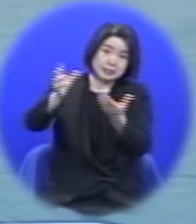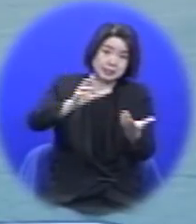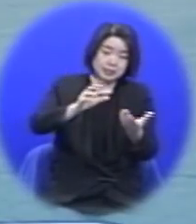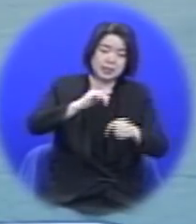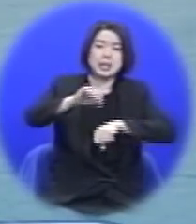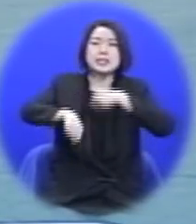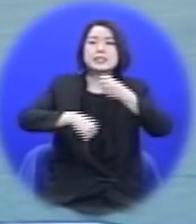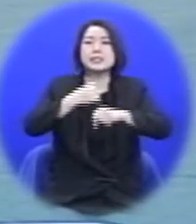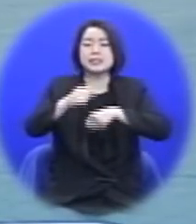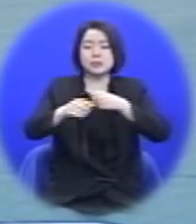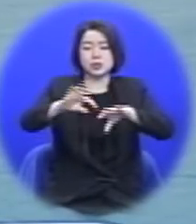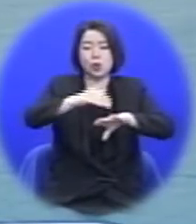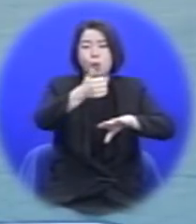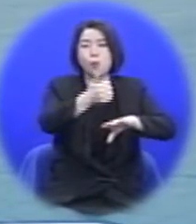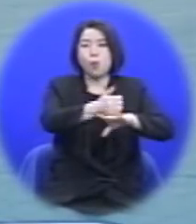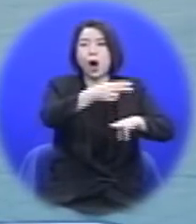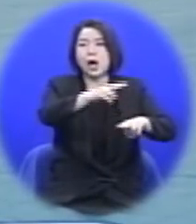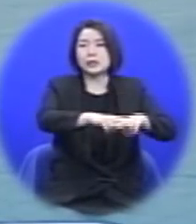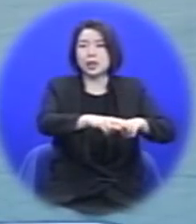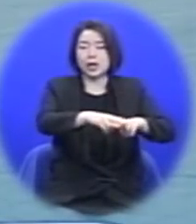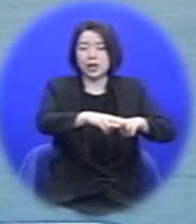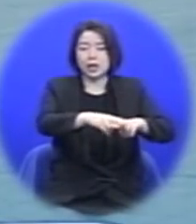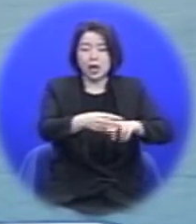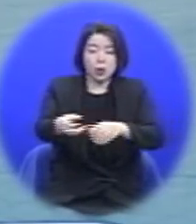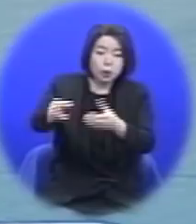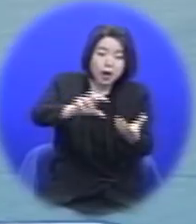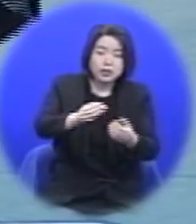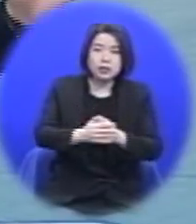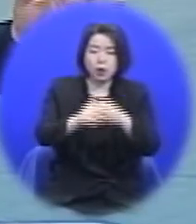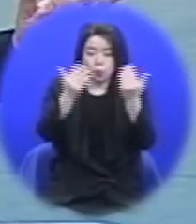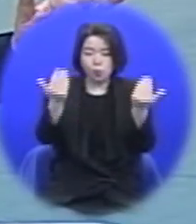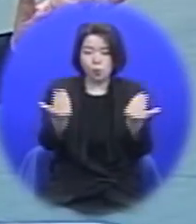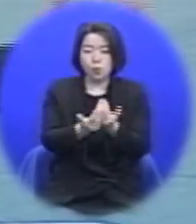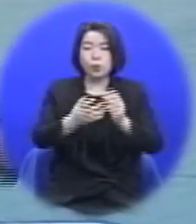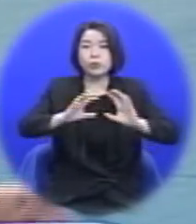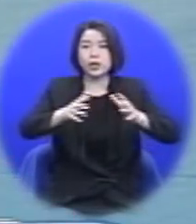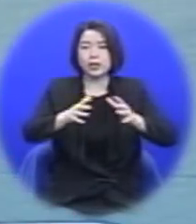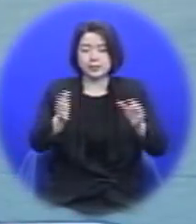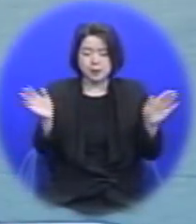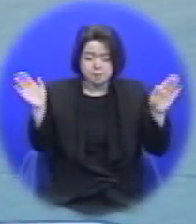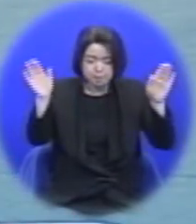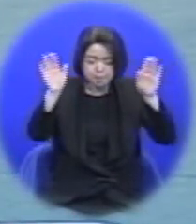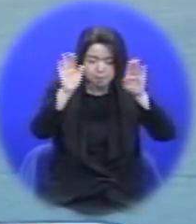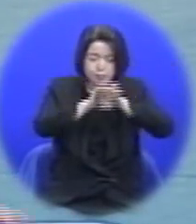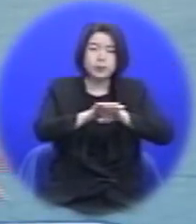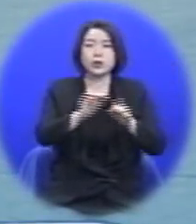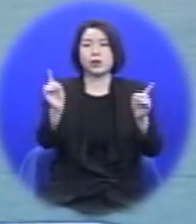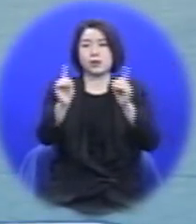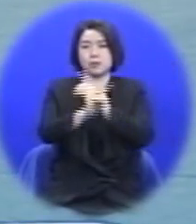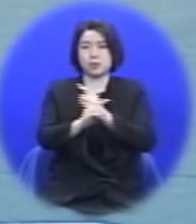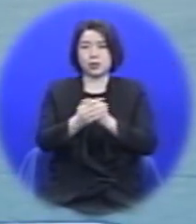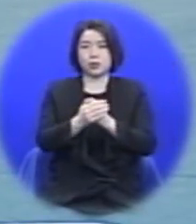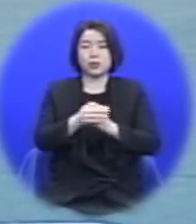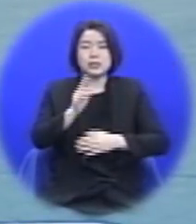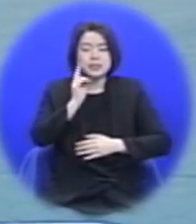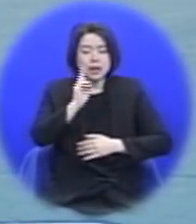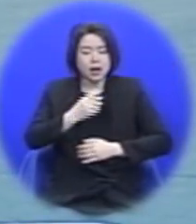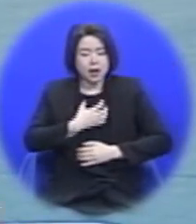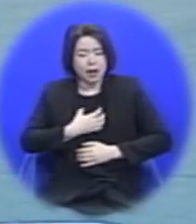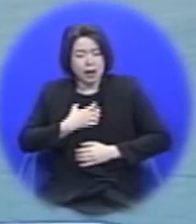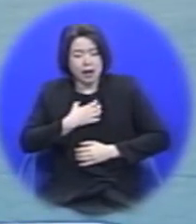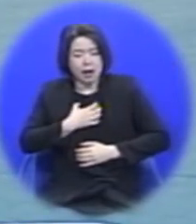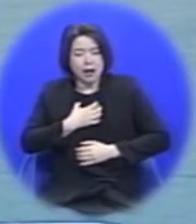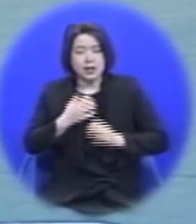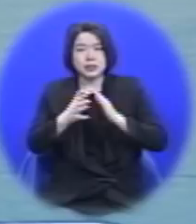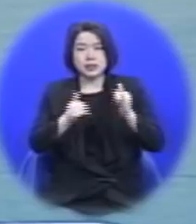짐승의 보좌의 나라에 쏟으니 온 나라가 다 어두워지고 극심한 고통이